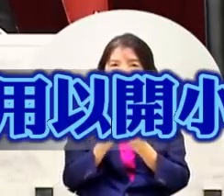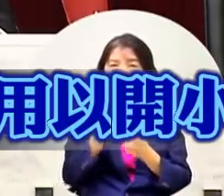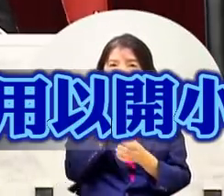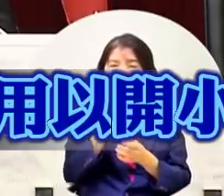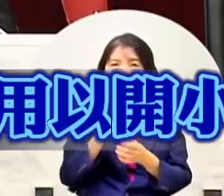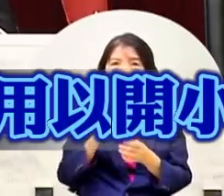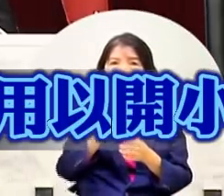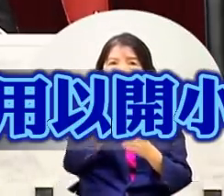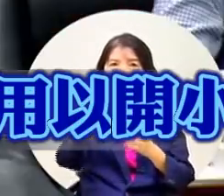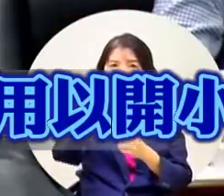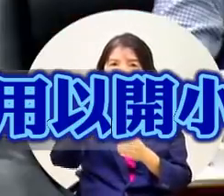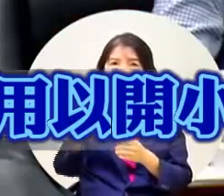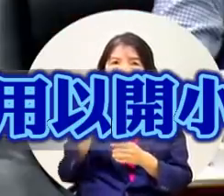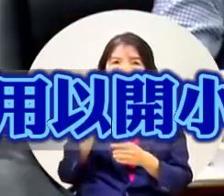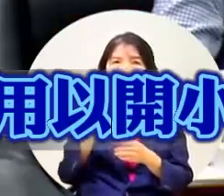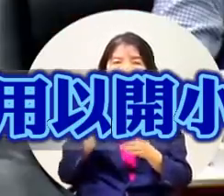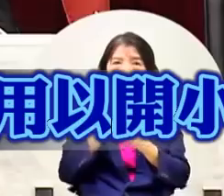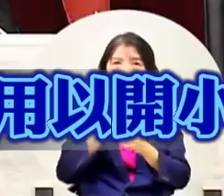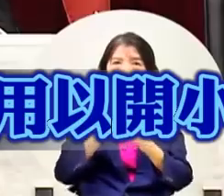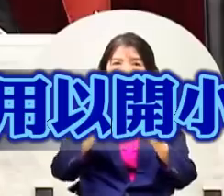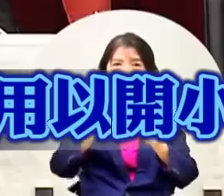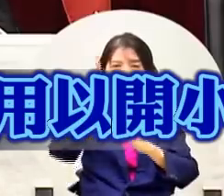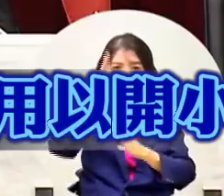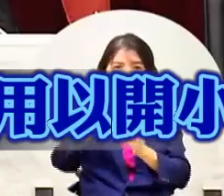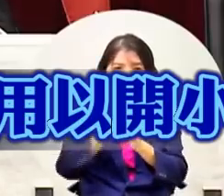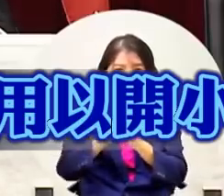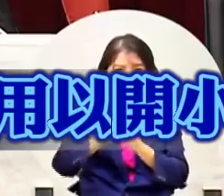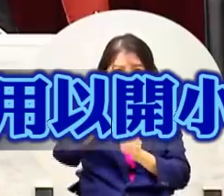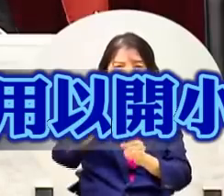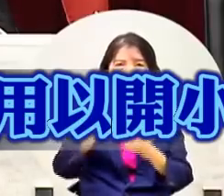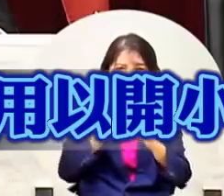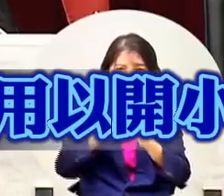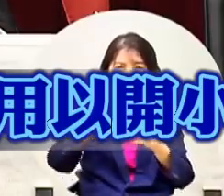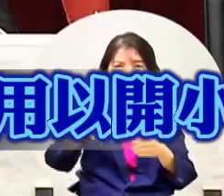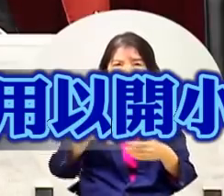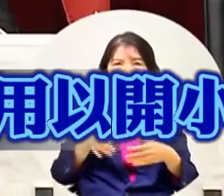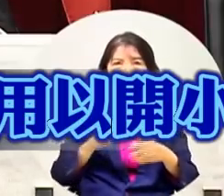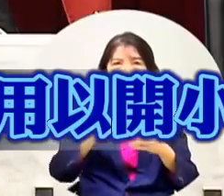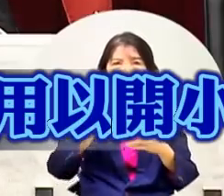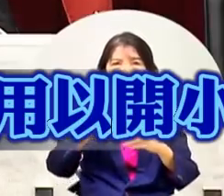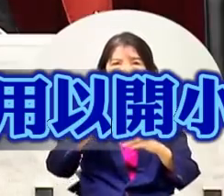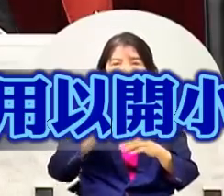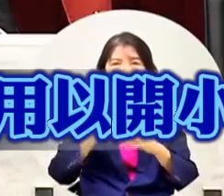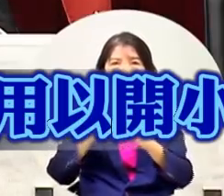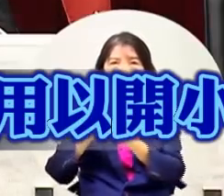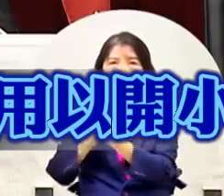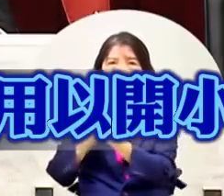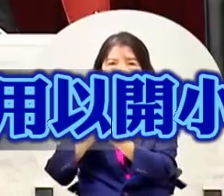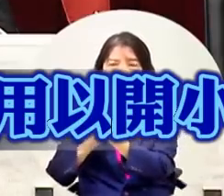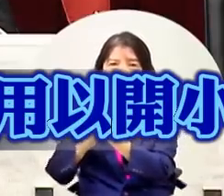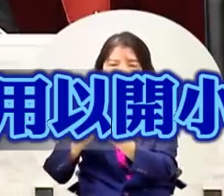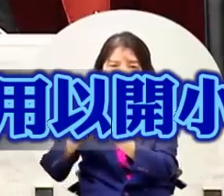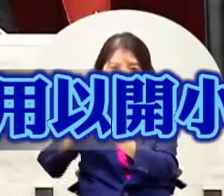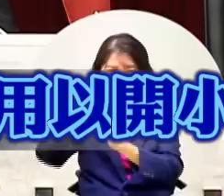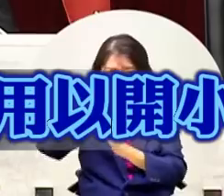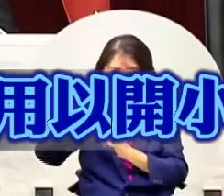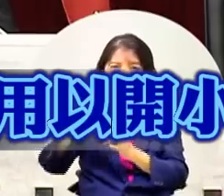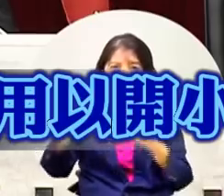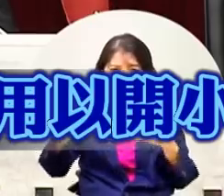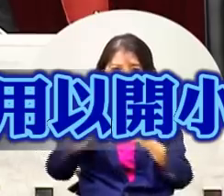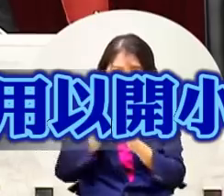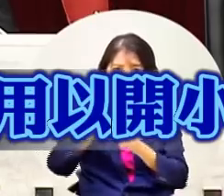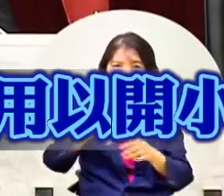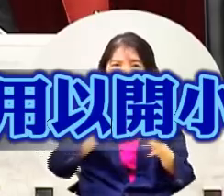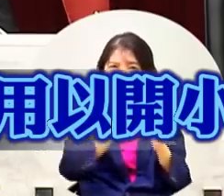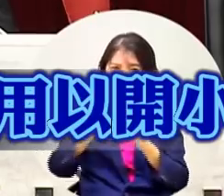员呢啦。 议长， 问我对市政较有帮助啦。 议长，我不想要用重话。 对人民百姓较有帮助的。 议长，我时间可以暂停，请你不要拖我的时